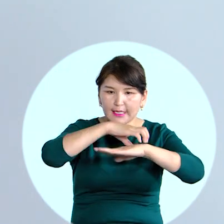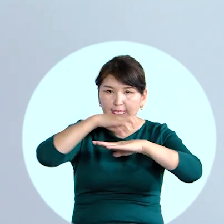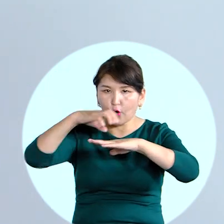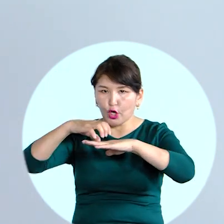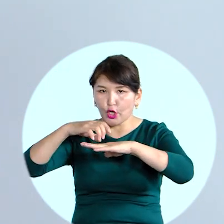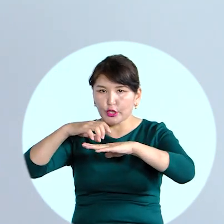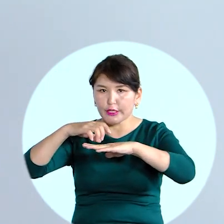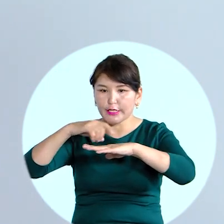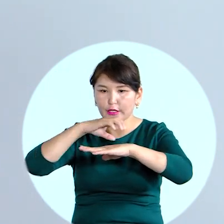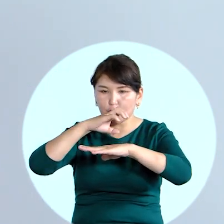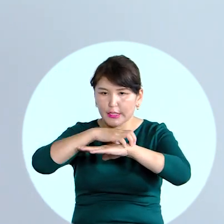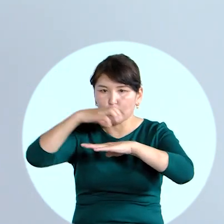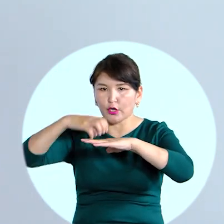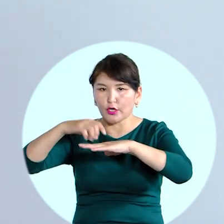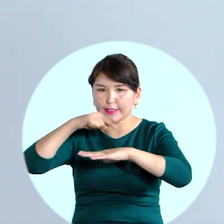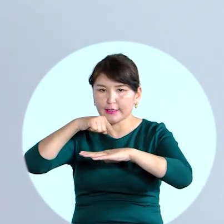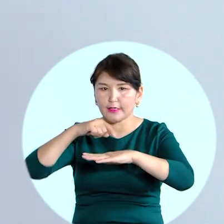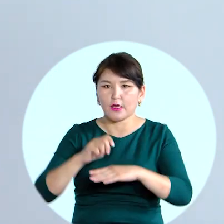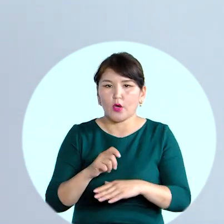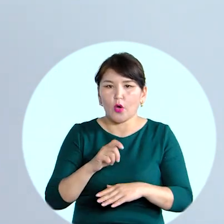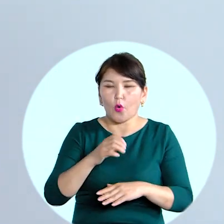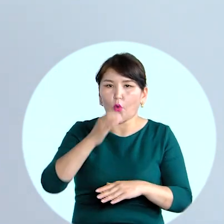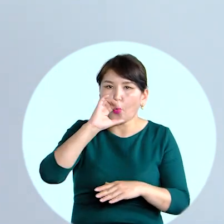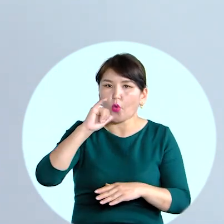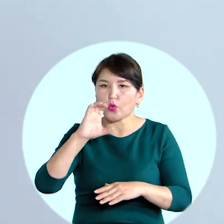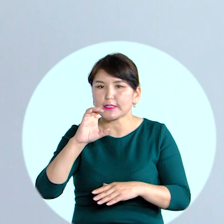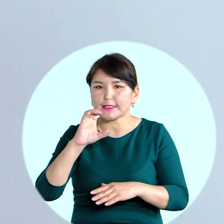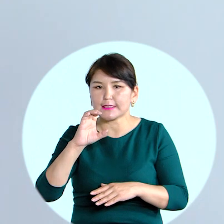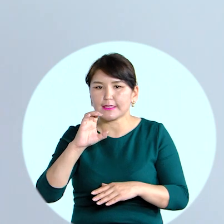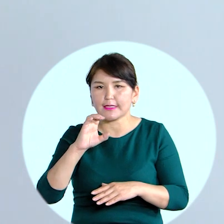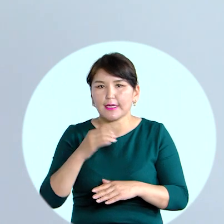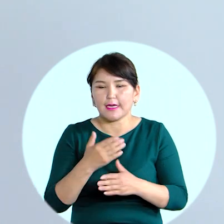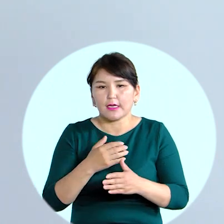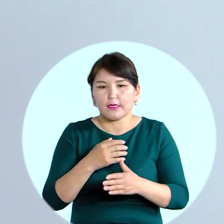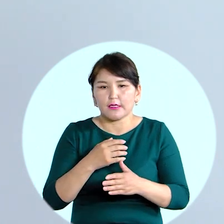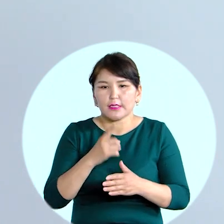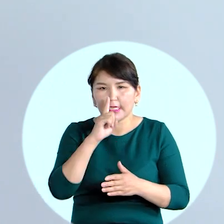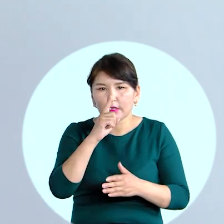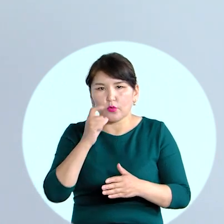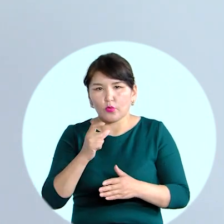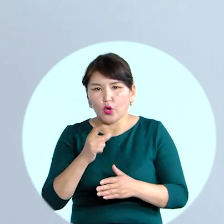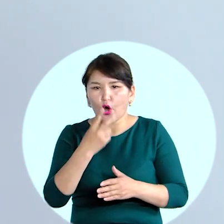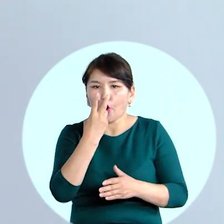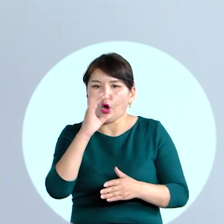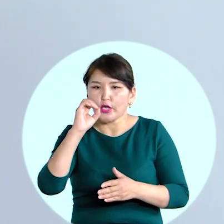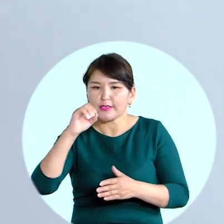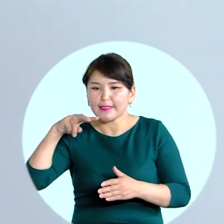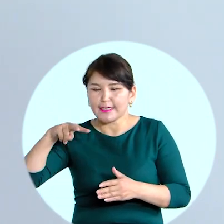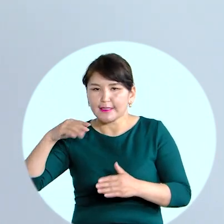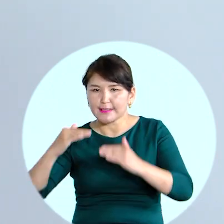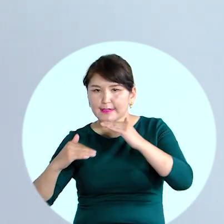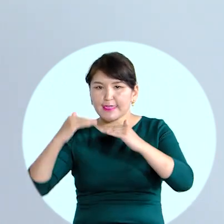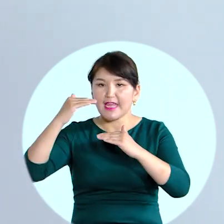байгууллагаас гээд олон нүбийн байгууллагуудаас одоо гол одоо гурван шалгуурыг гаргасан байдаг. нэгдүгээр одоо